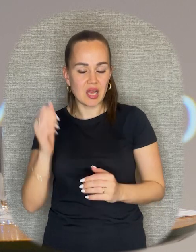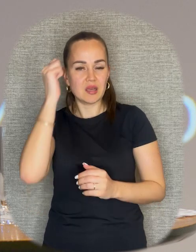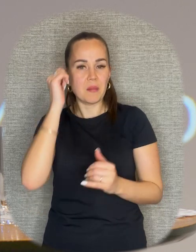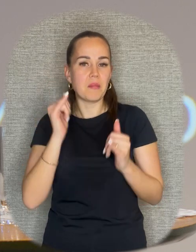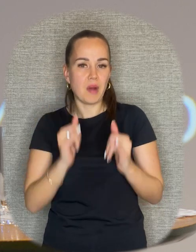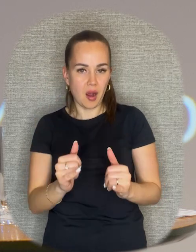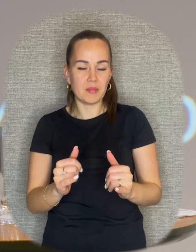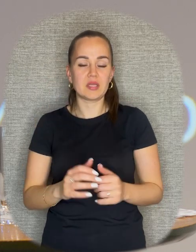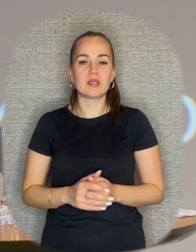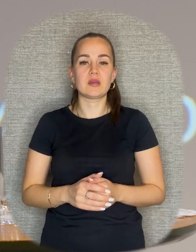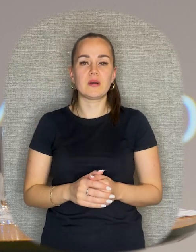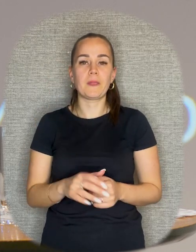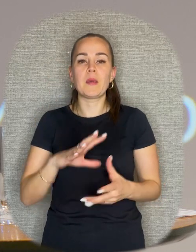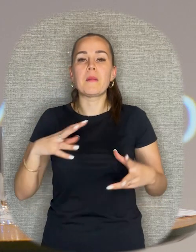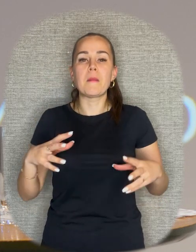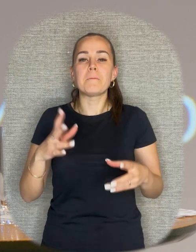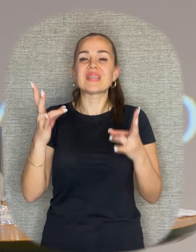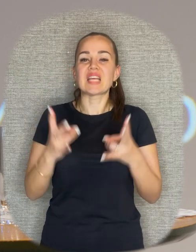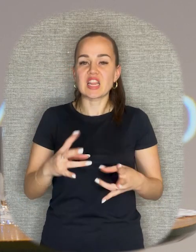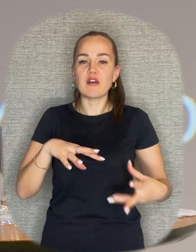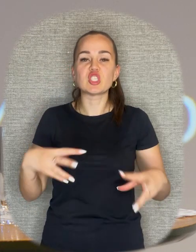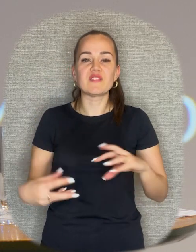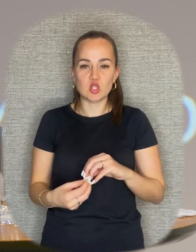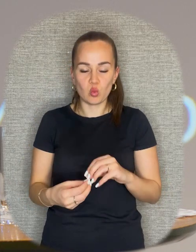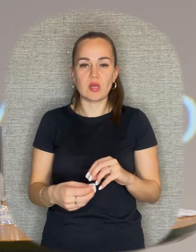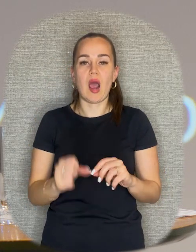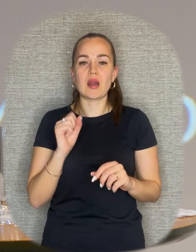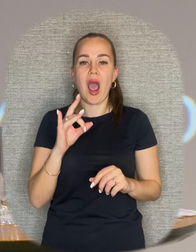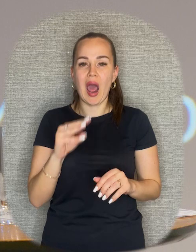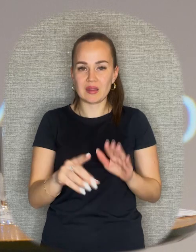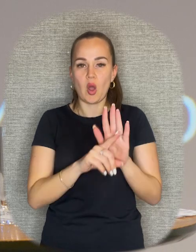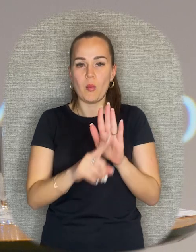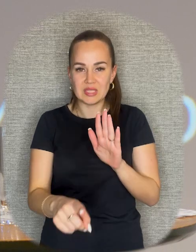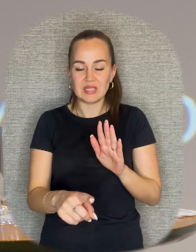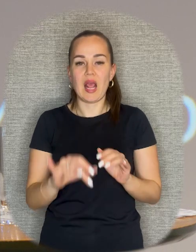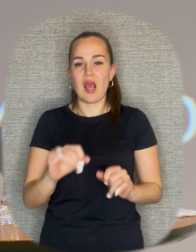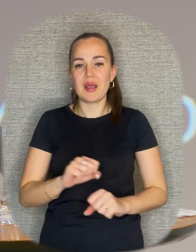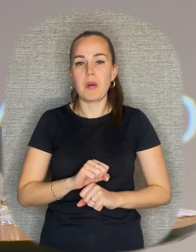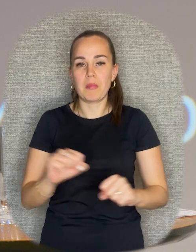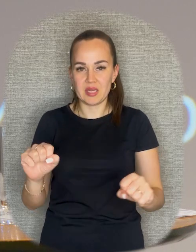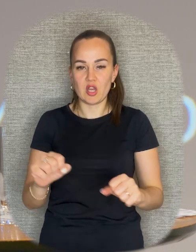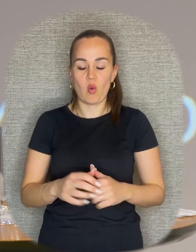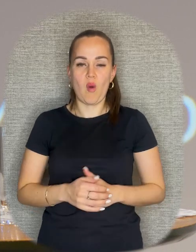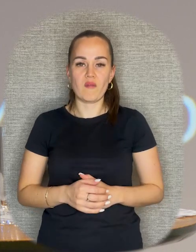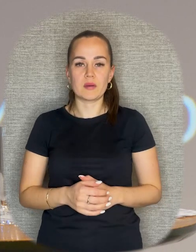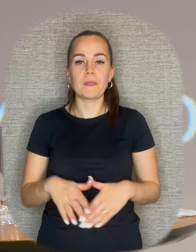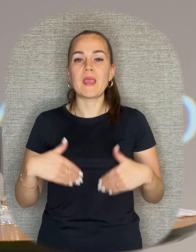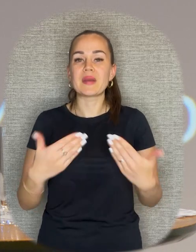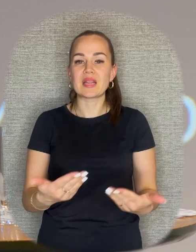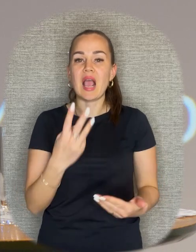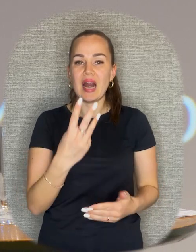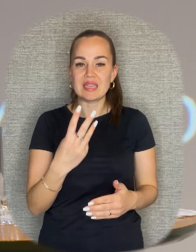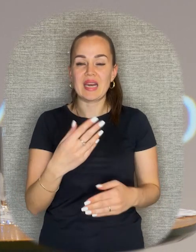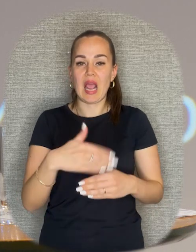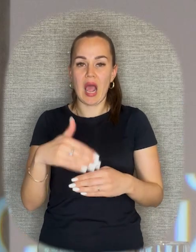художественно-исторический зданий памятников и ансамблей Ленинграда пострадавших в результате артиллерийских обстрелов